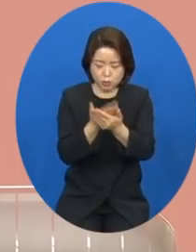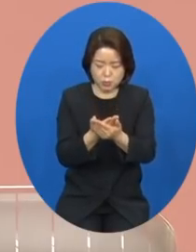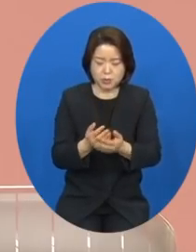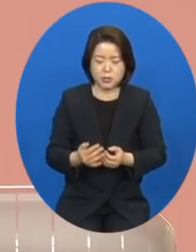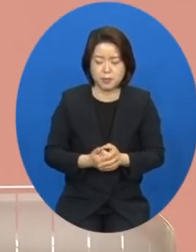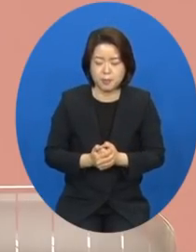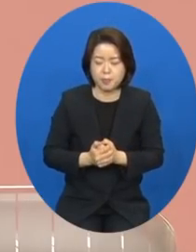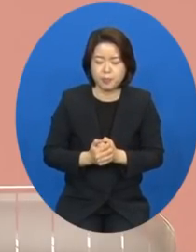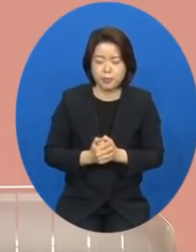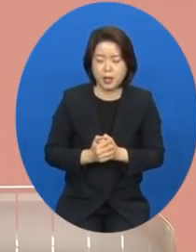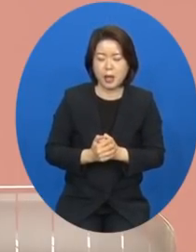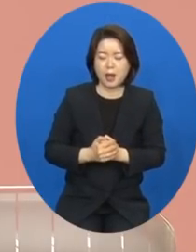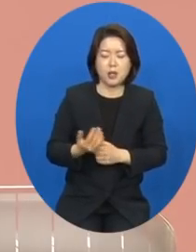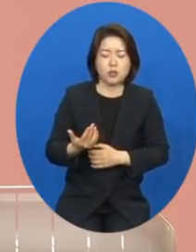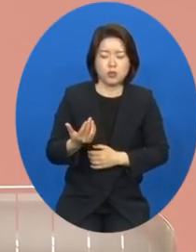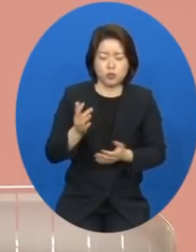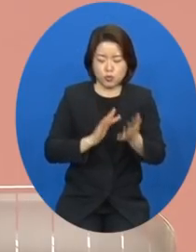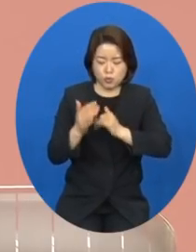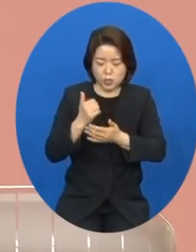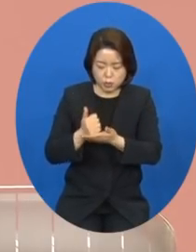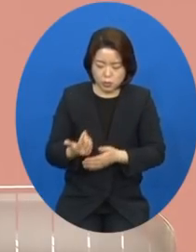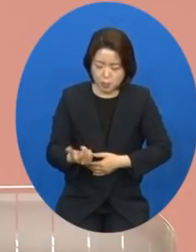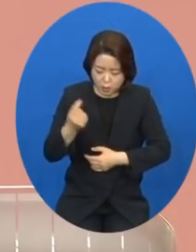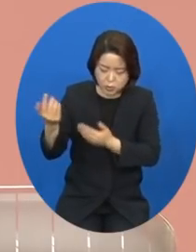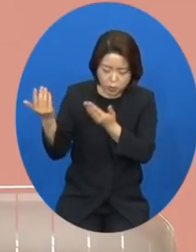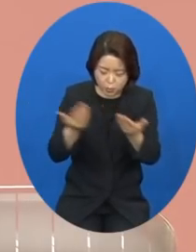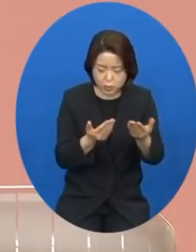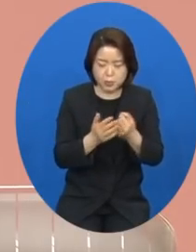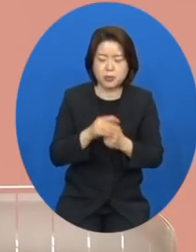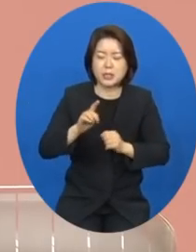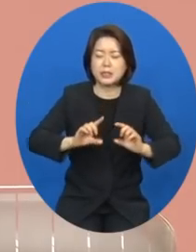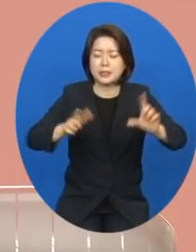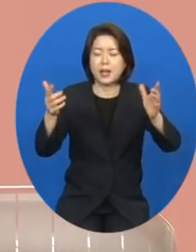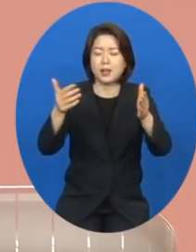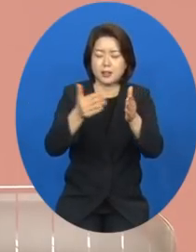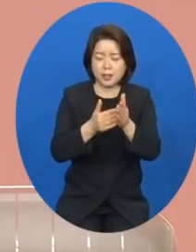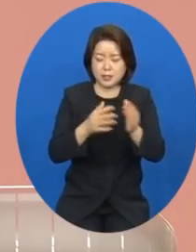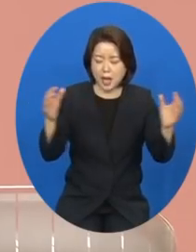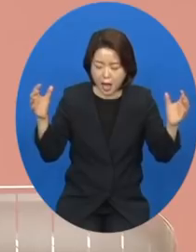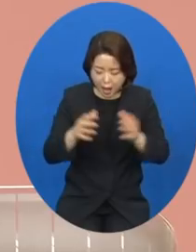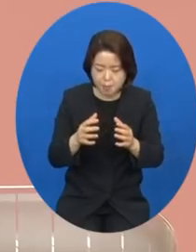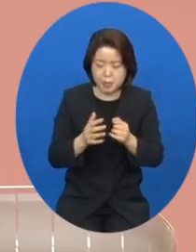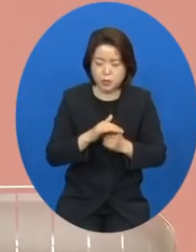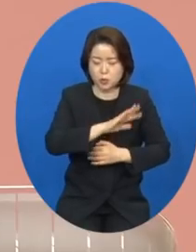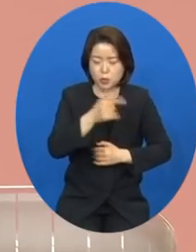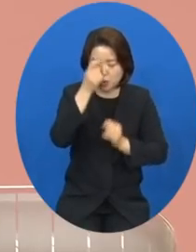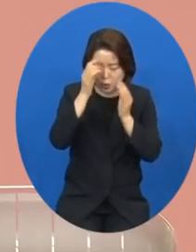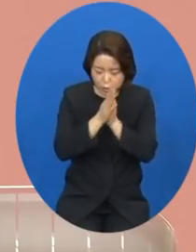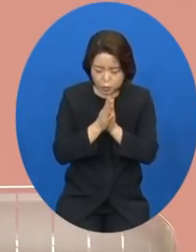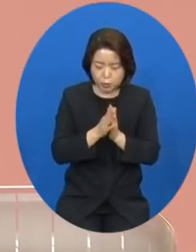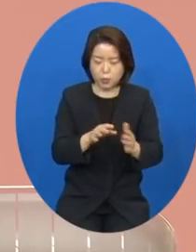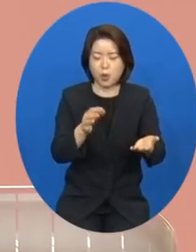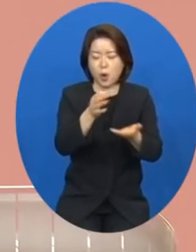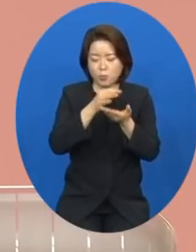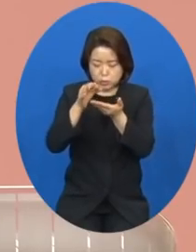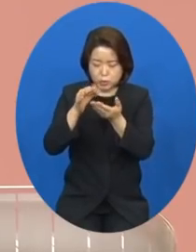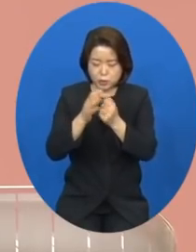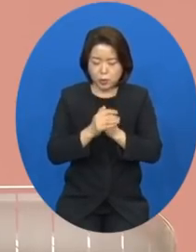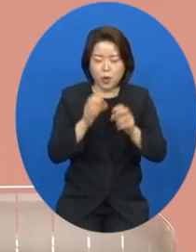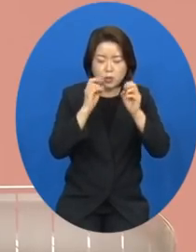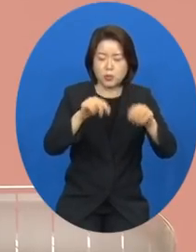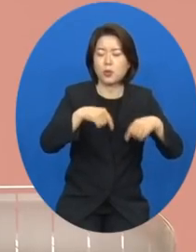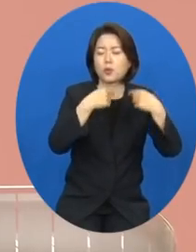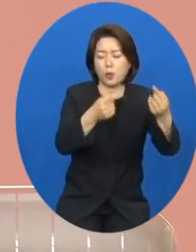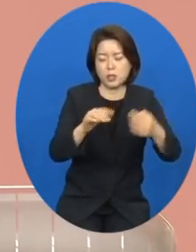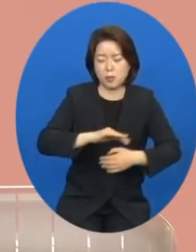없어서 바라다 주 예수여 어서 오시옵소서 그날까지 카 메카에서 우리도 기도로 또한 물질로 선교에 동참하는